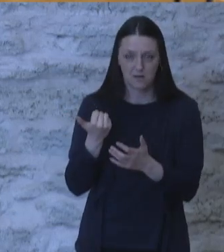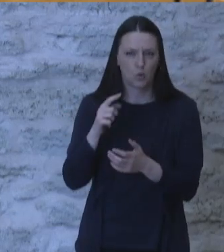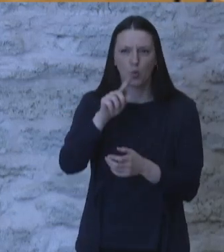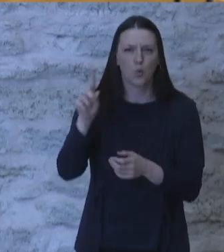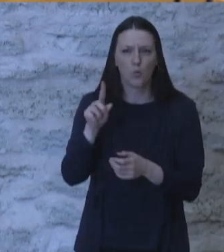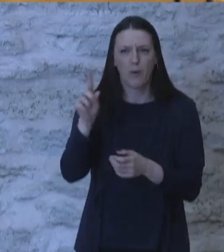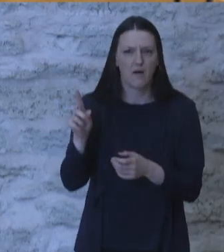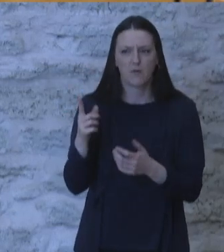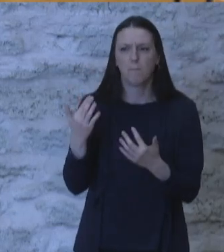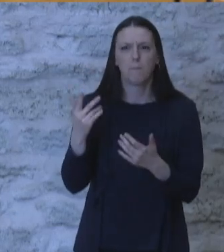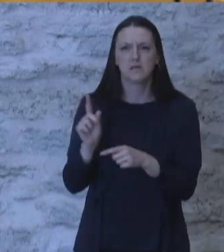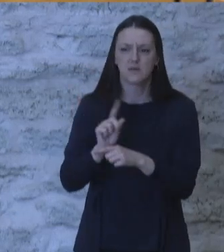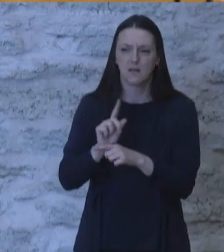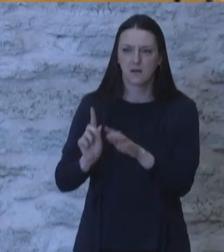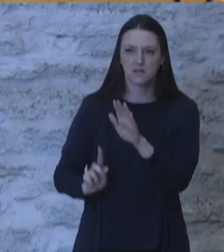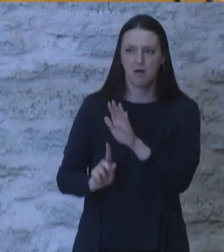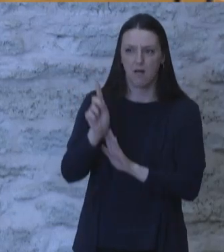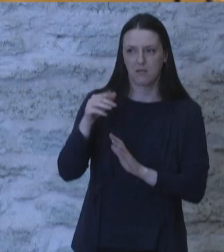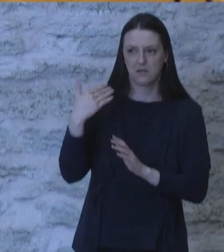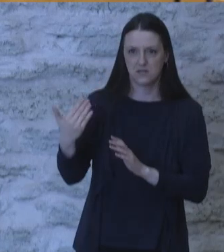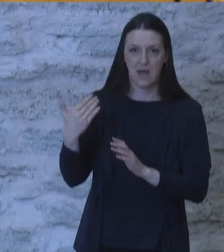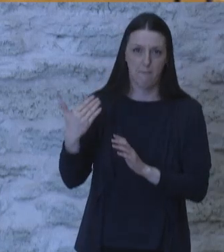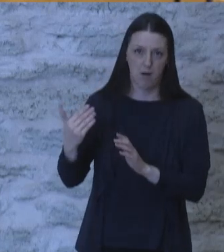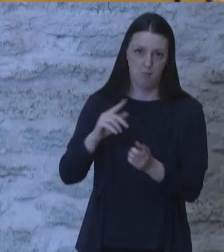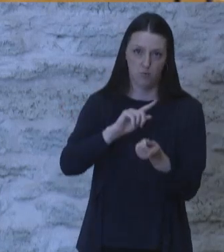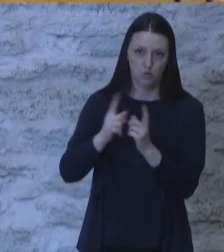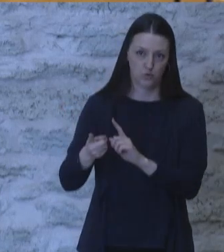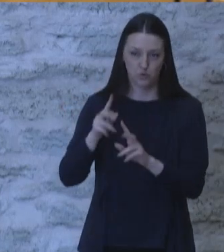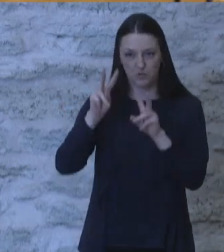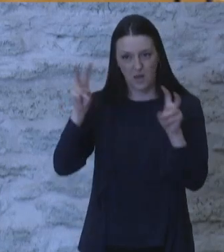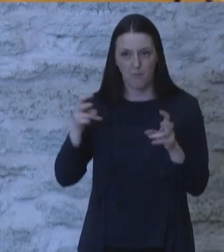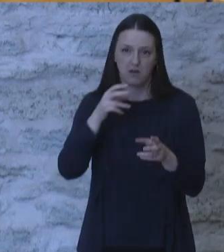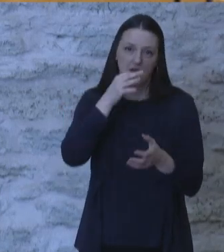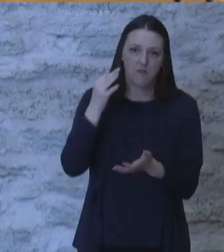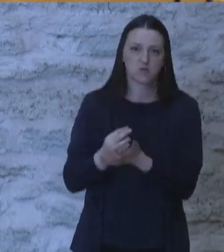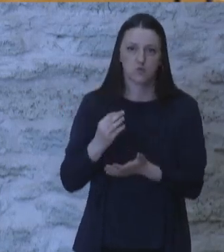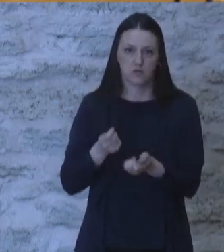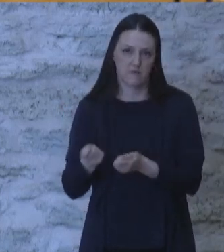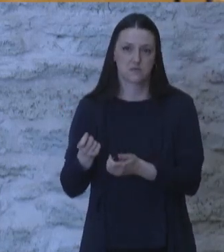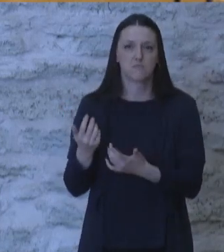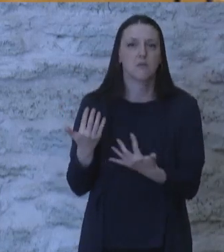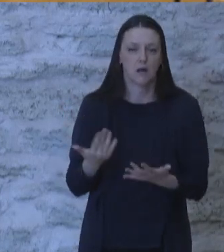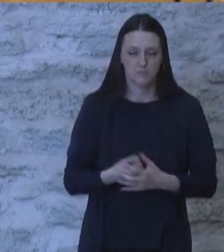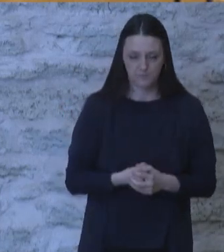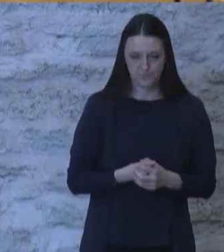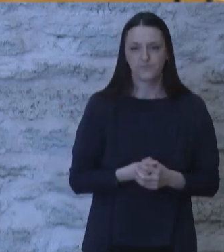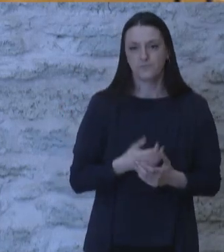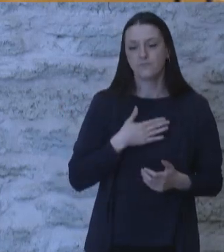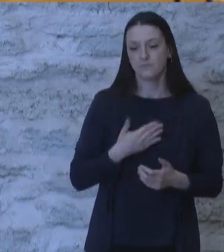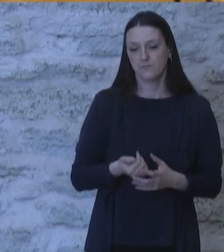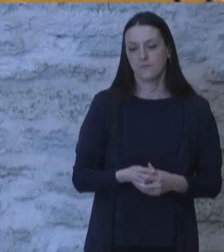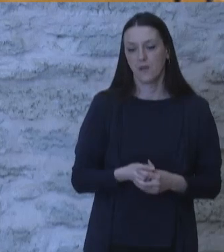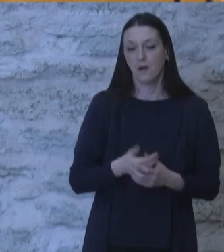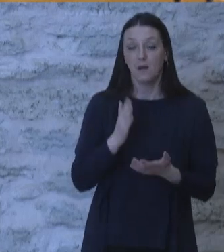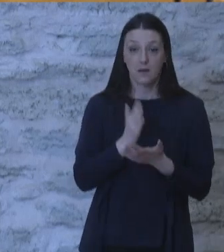kuupäev, mis hetkest alates ja kaab muutus mende teemade eest vastutavaks. Ja hära Rõivas, kindlasti